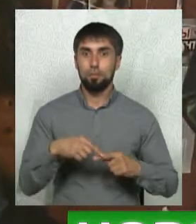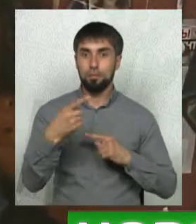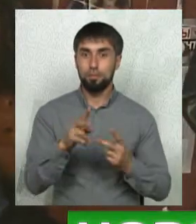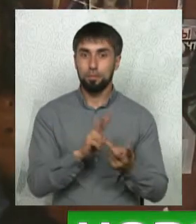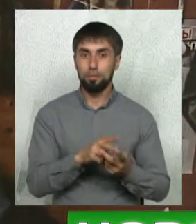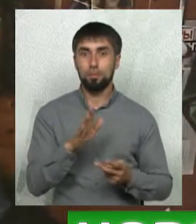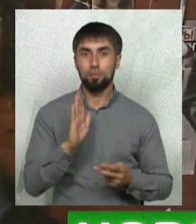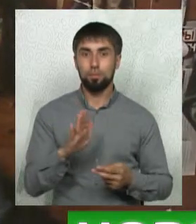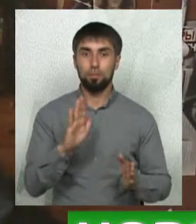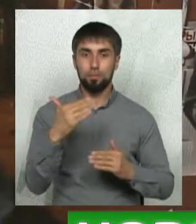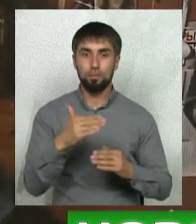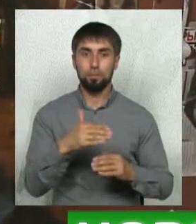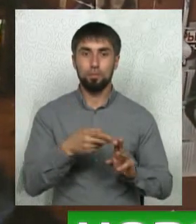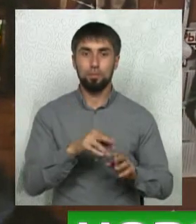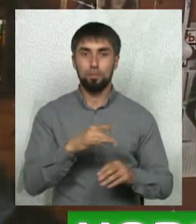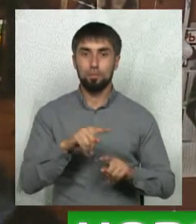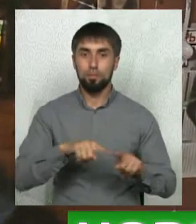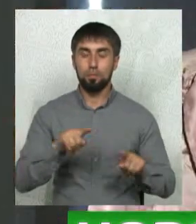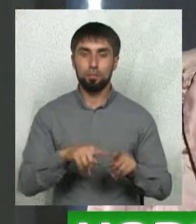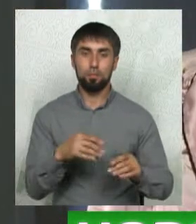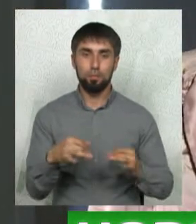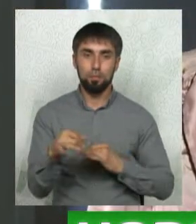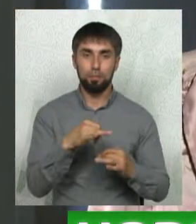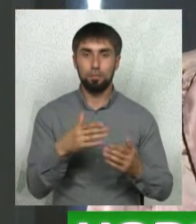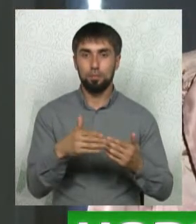встреча состоится в рамках профилактической беседы.